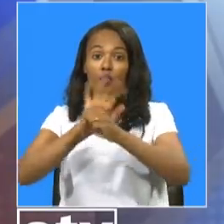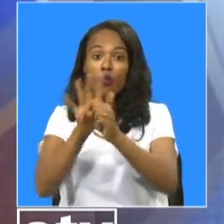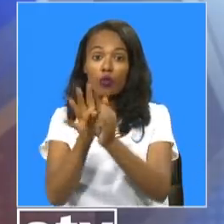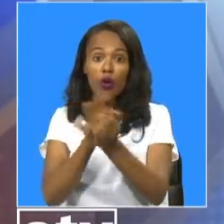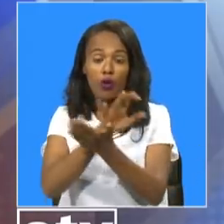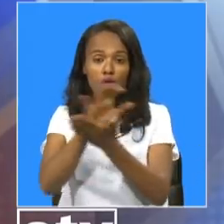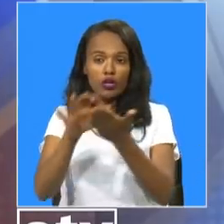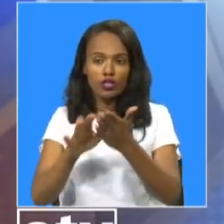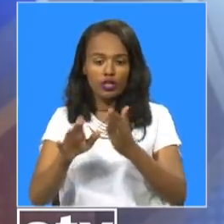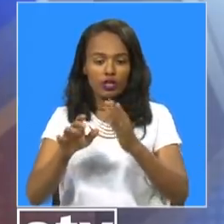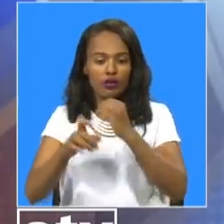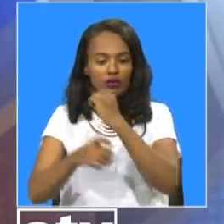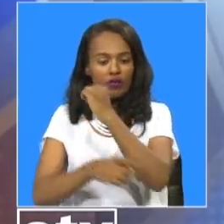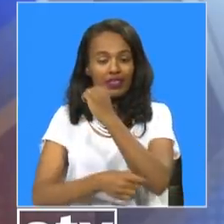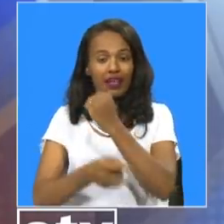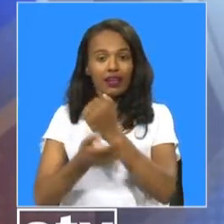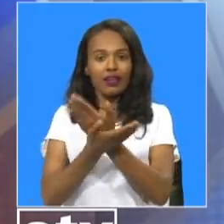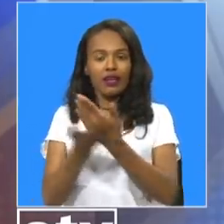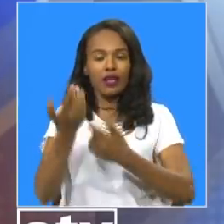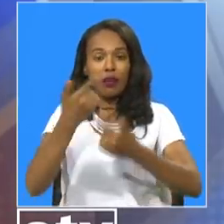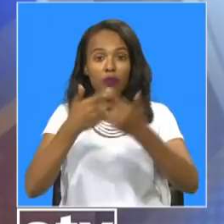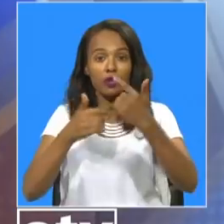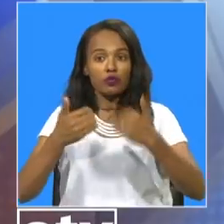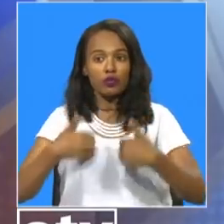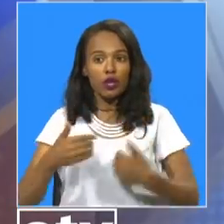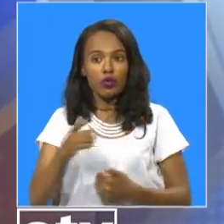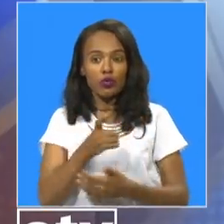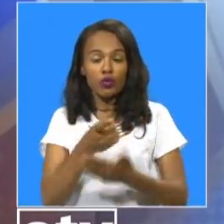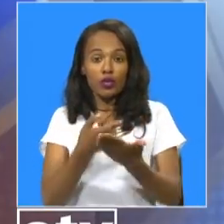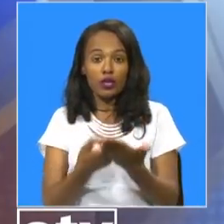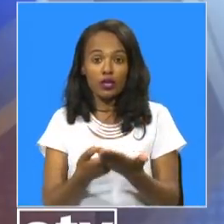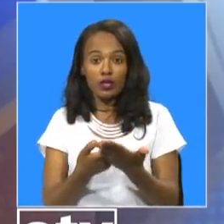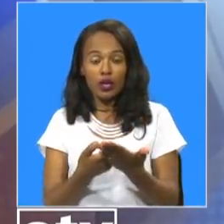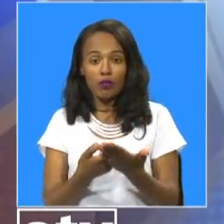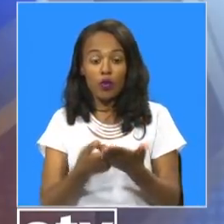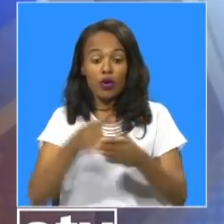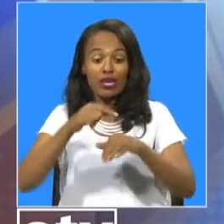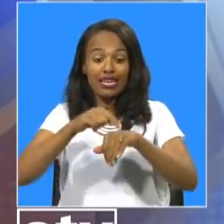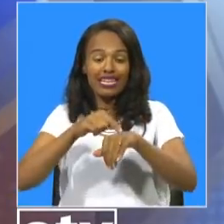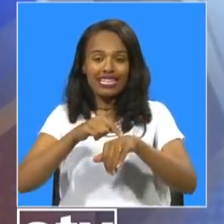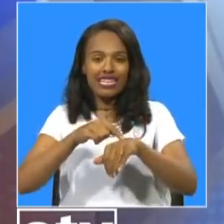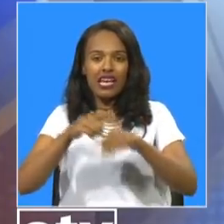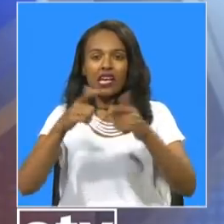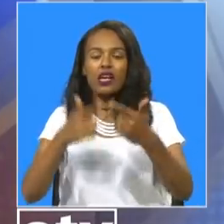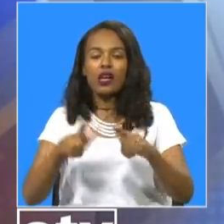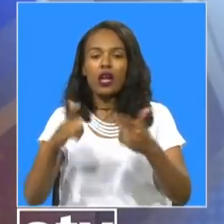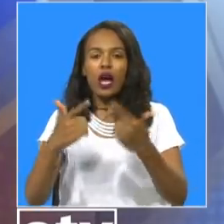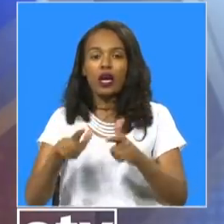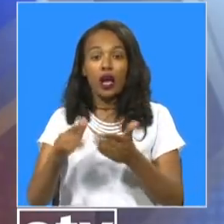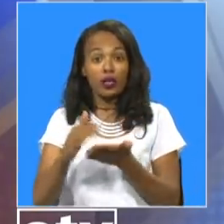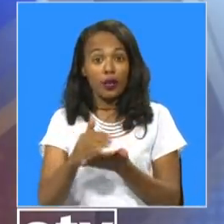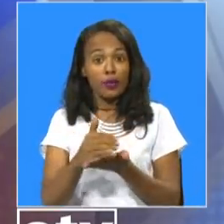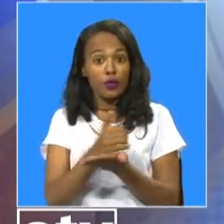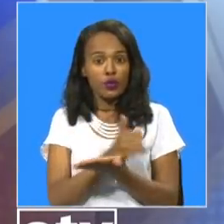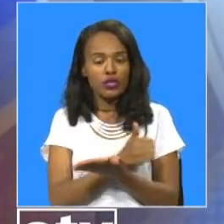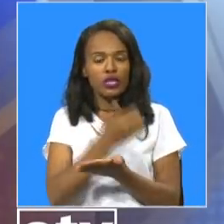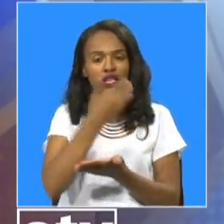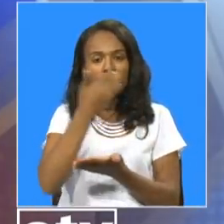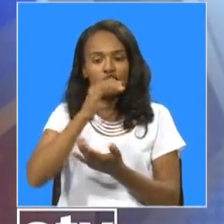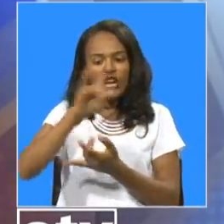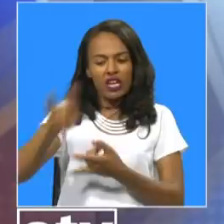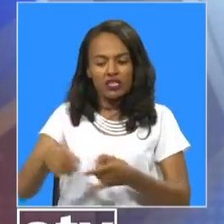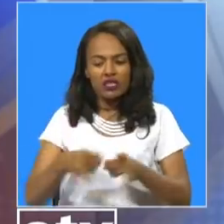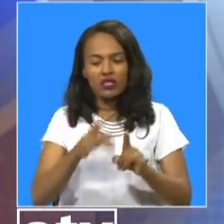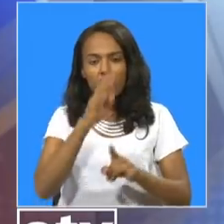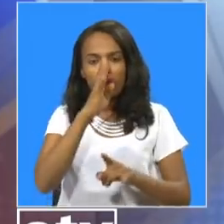ያው ፈታኝ ነገር ማምጣቱ እንዳለ ሆኖ ይህንን ደግሞ ጊዜ እንደ አጋጣሚ ወስደን የተሻለ ሲስተም